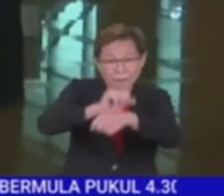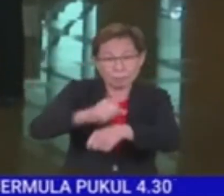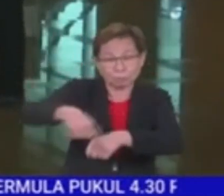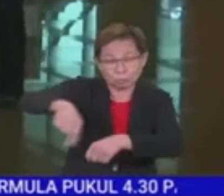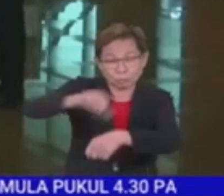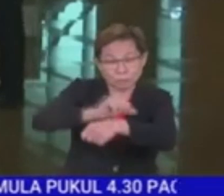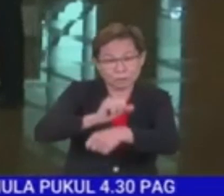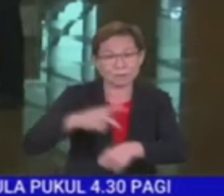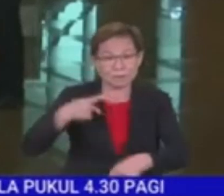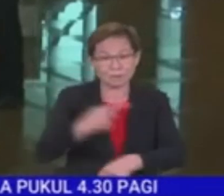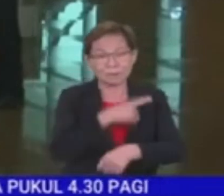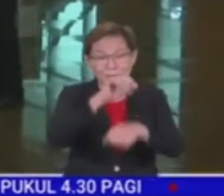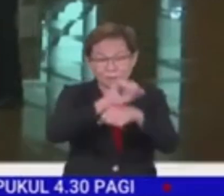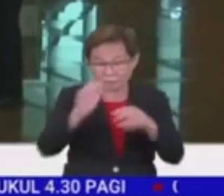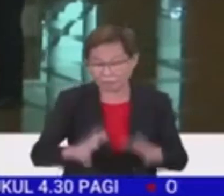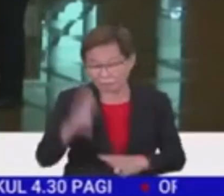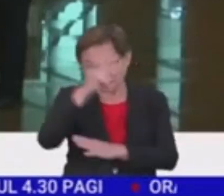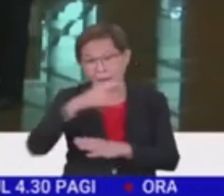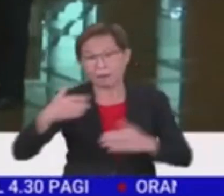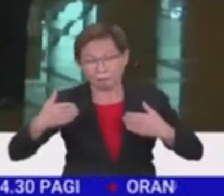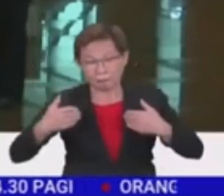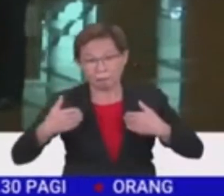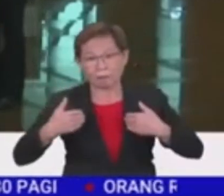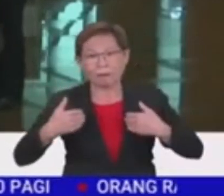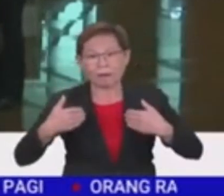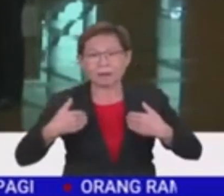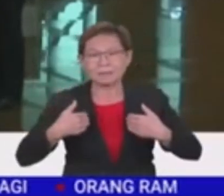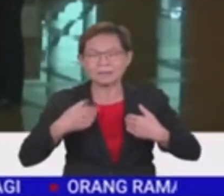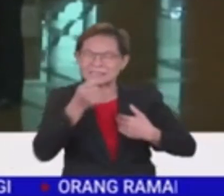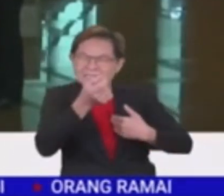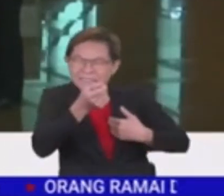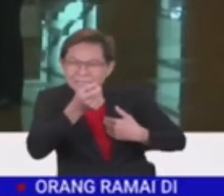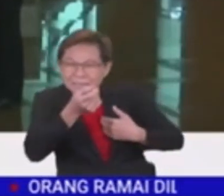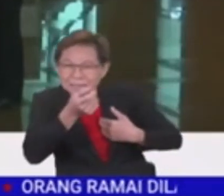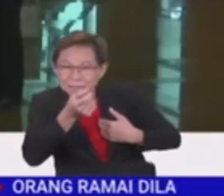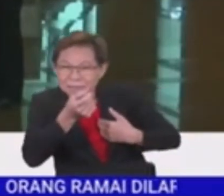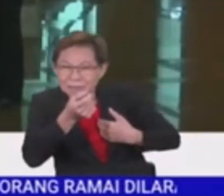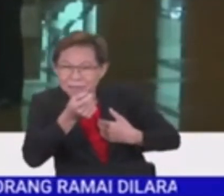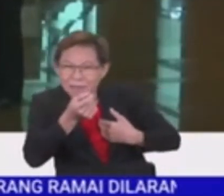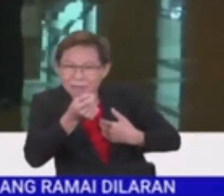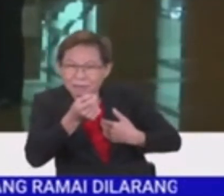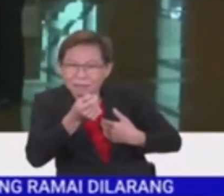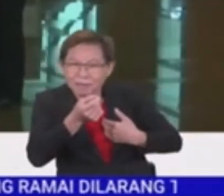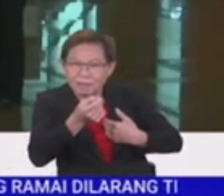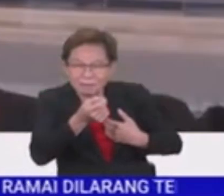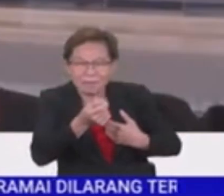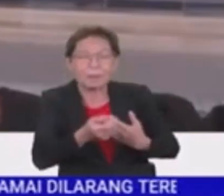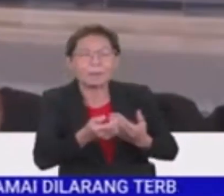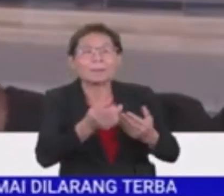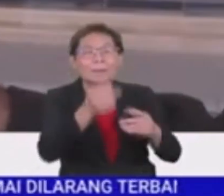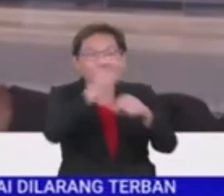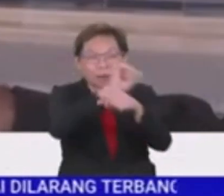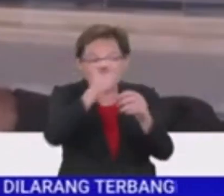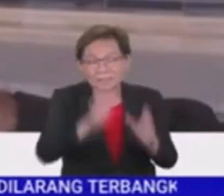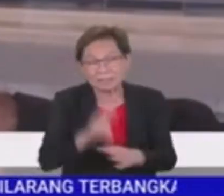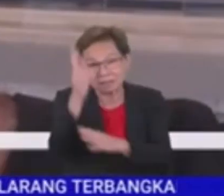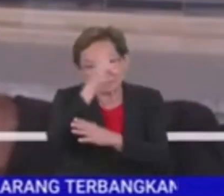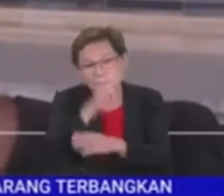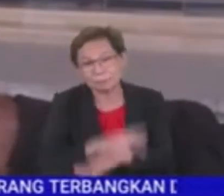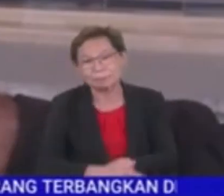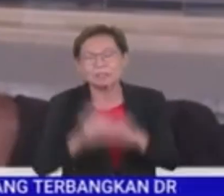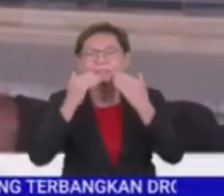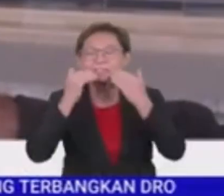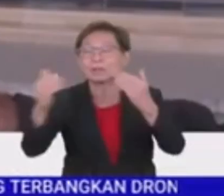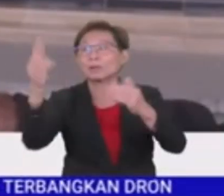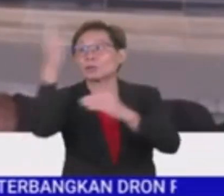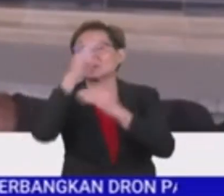dan juga memberikan sedikit semangat kepada penjawat-penjawat awam. Kita ucapkan ribuan terima kasih kepada Jaan